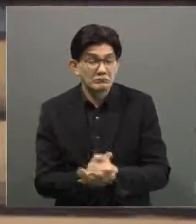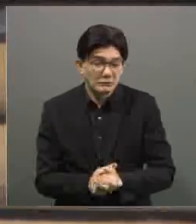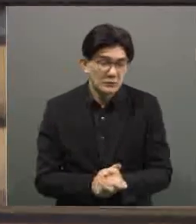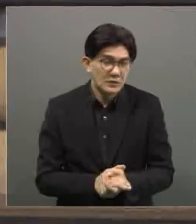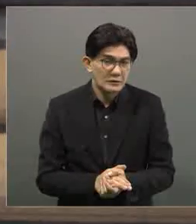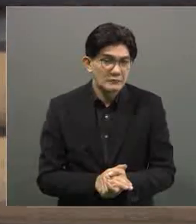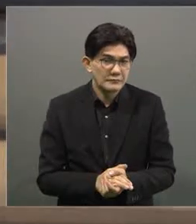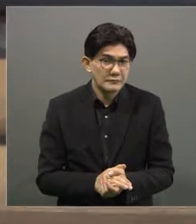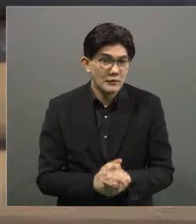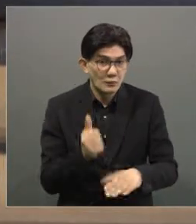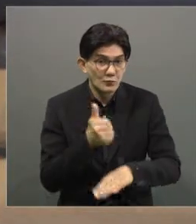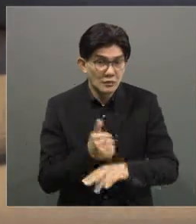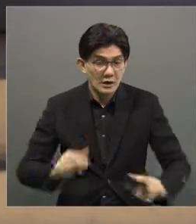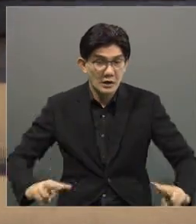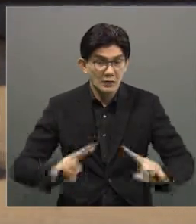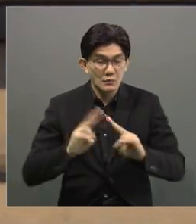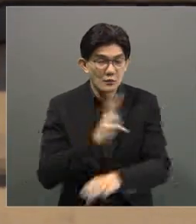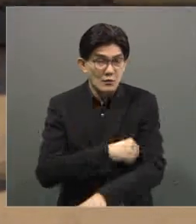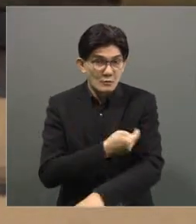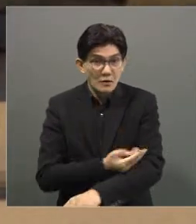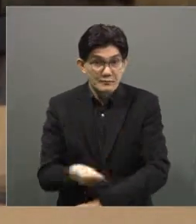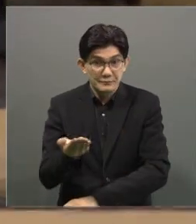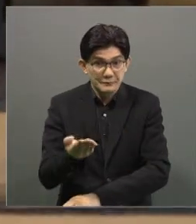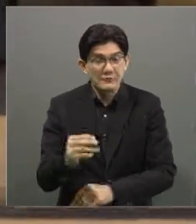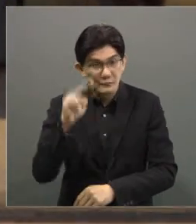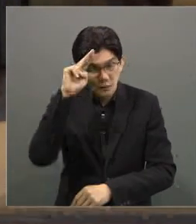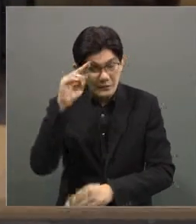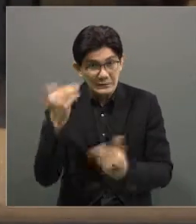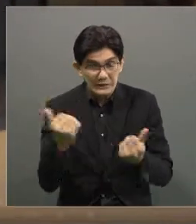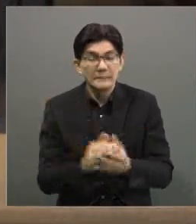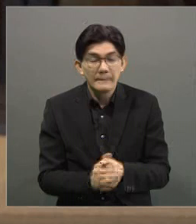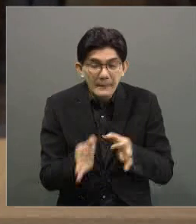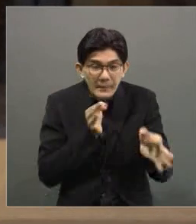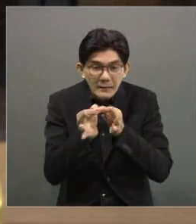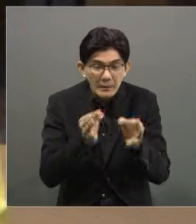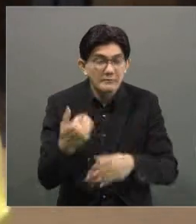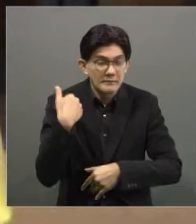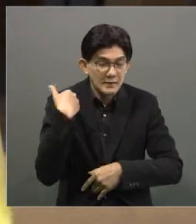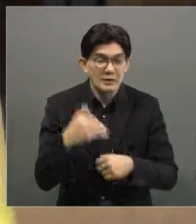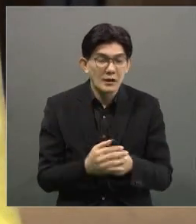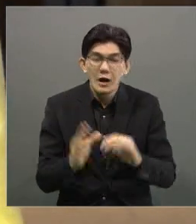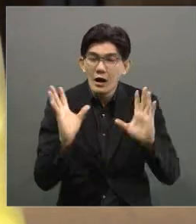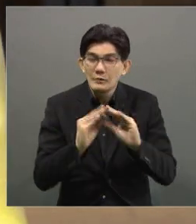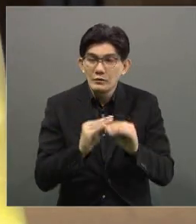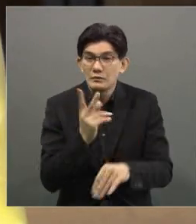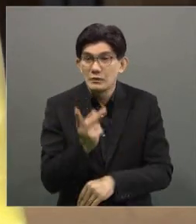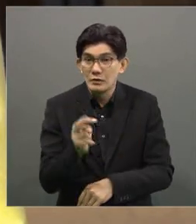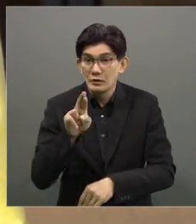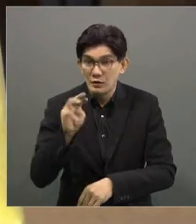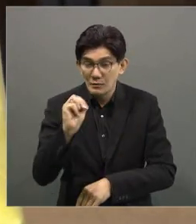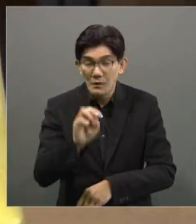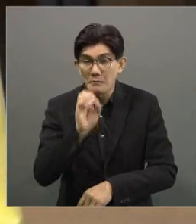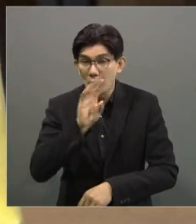ขณะที่ทางด้านรัฐมนตรีว่าการกระทรวงสาธารณสุขคุณหมอชนน่านศรีแก้ววันนี้ก็ชี้แจงเรื่องนี้อีกครั้งหนึ่งหลังการประชุมครม.ครับ